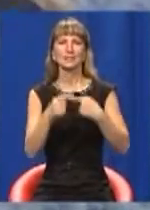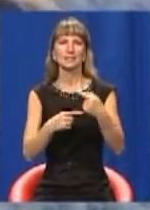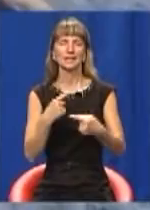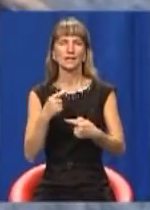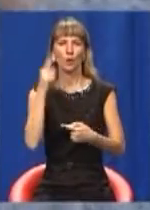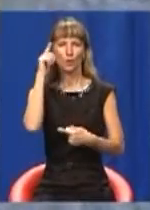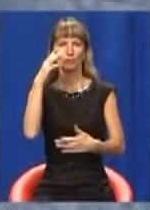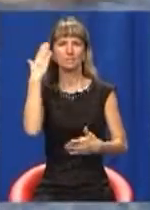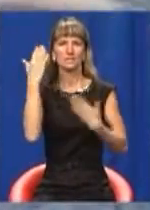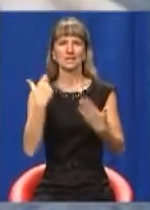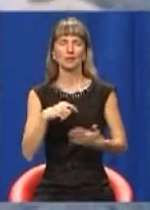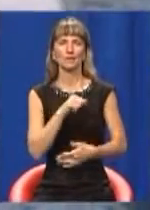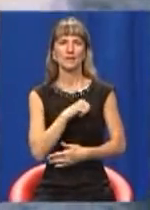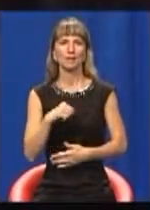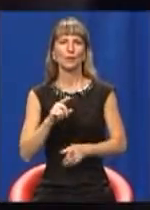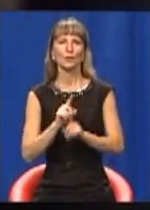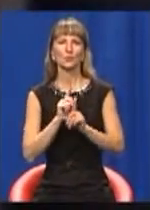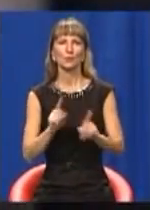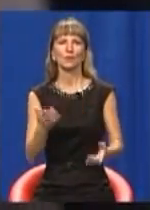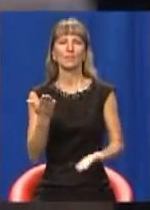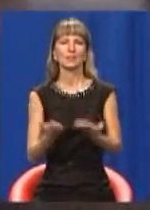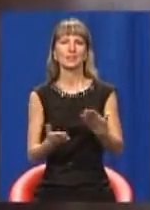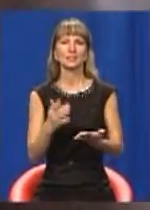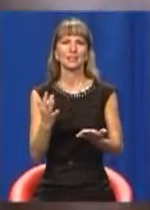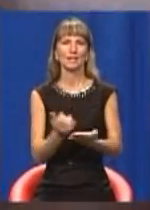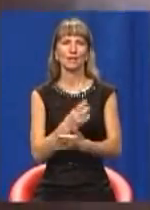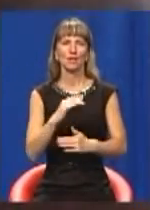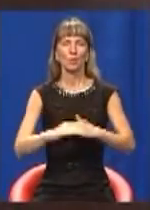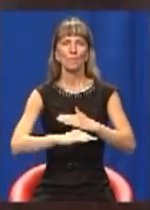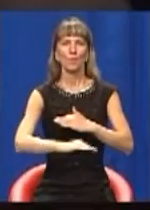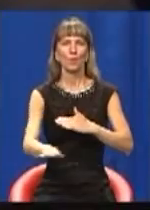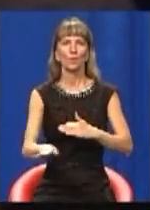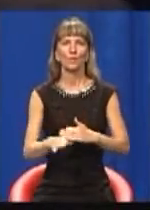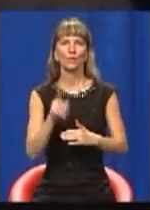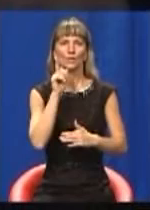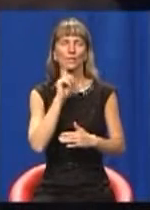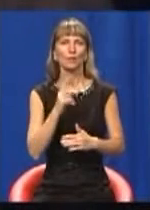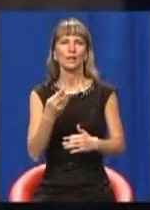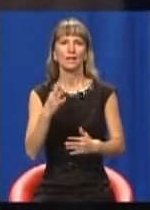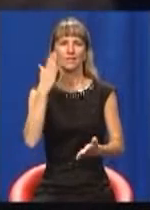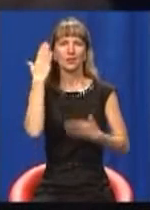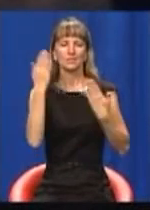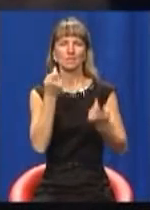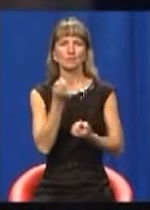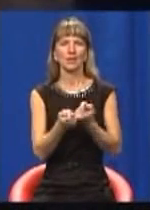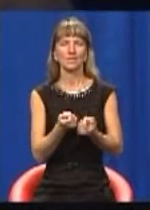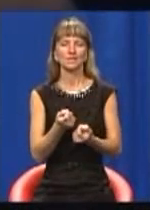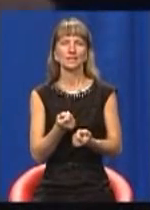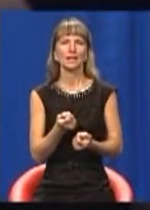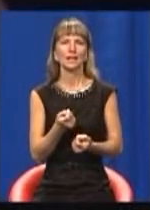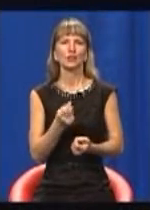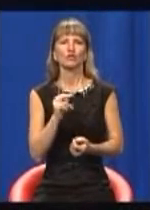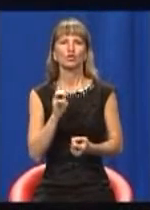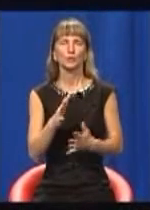вміють розважити себе самі, особливо якщо знайдуть на підлозі підходящу для галасливих розваг дрібничку. До речі,